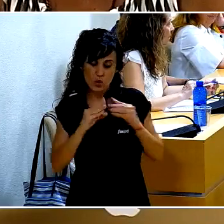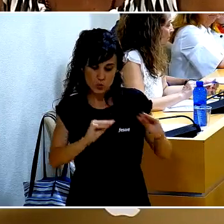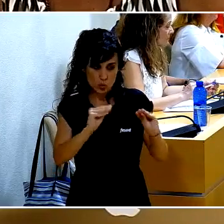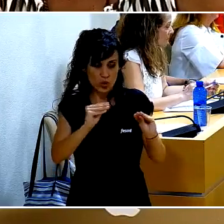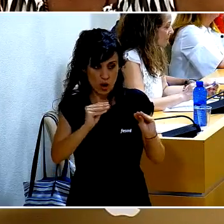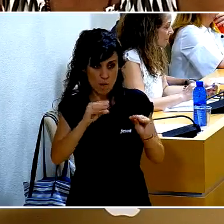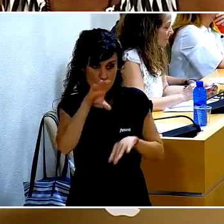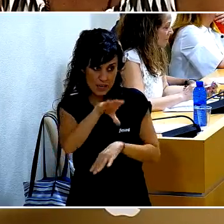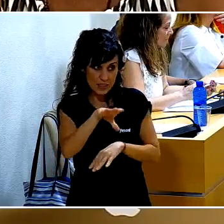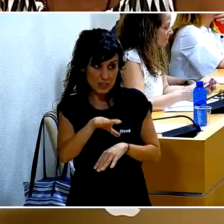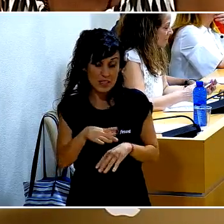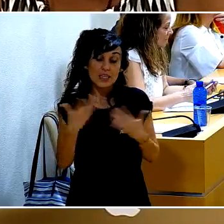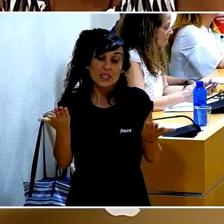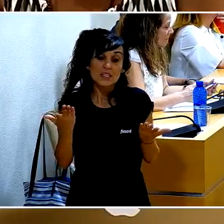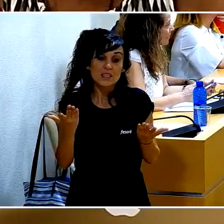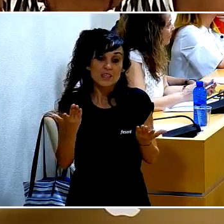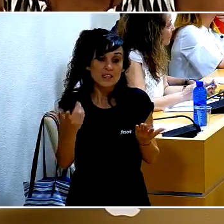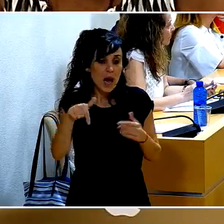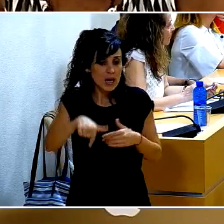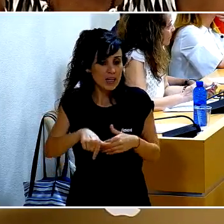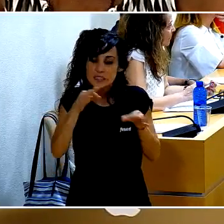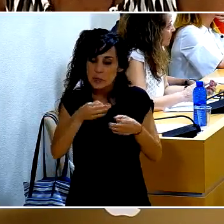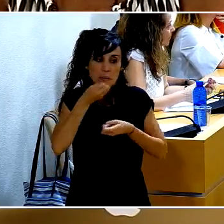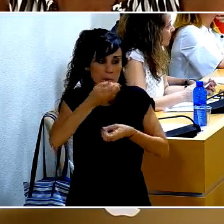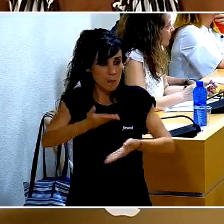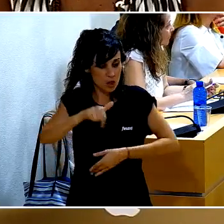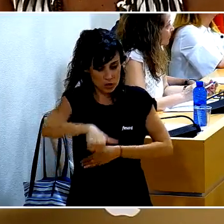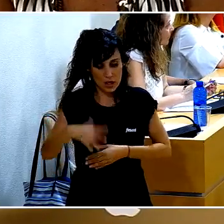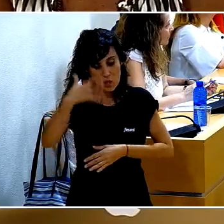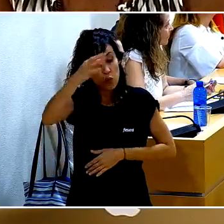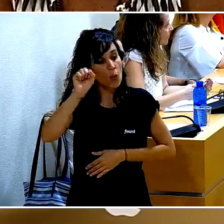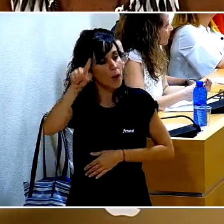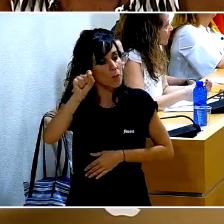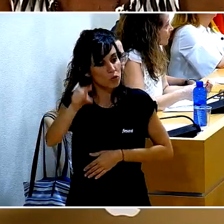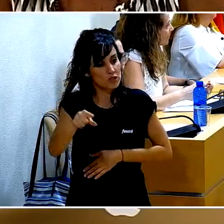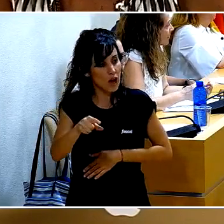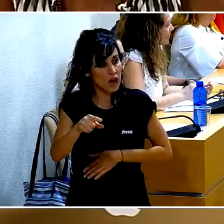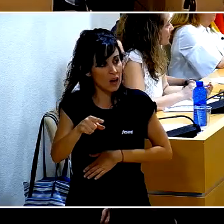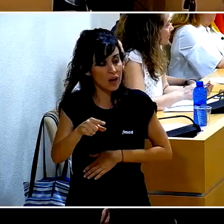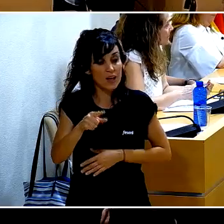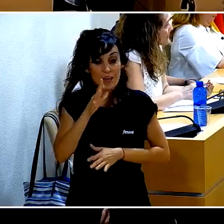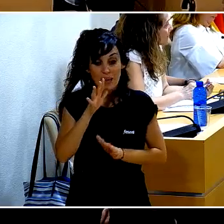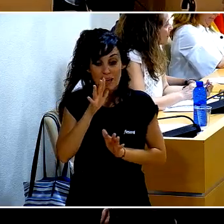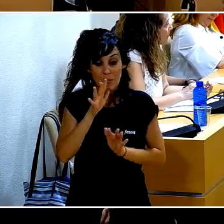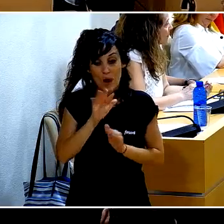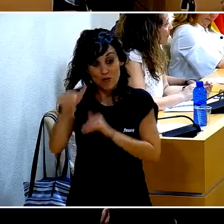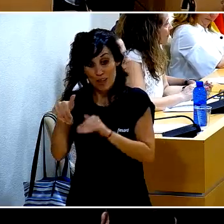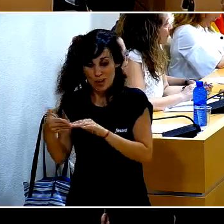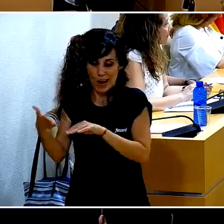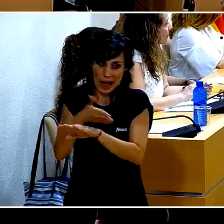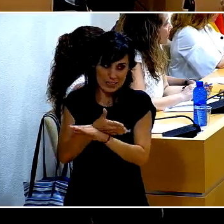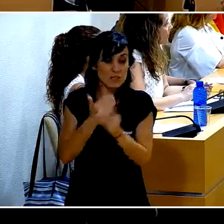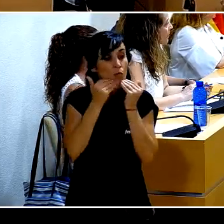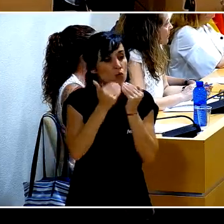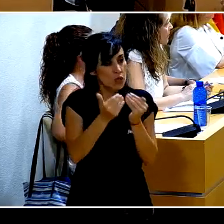allí. I bueno, dir-vos que sereu sempre benvinguts al poble de Paiporta i abans de passar a la votació